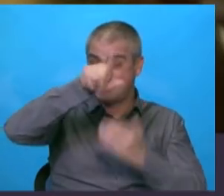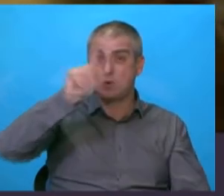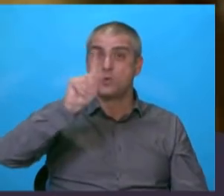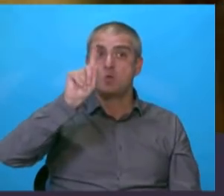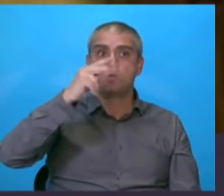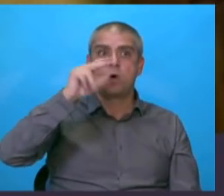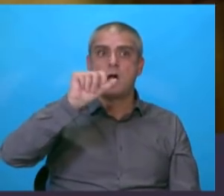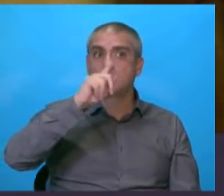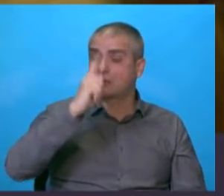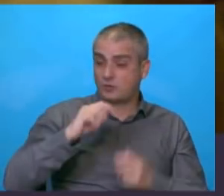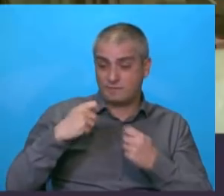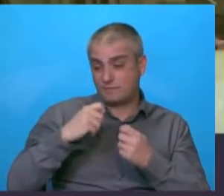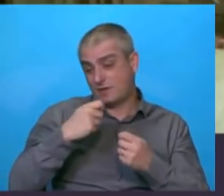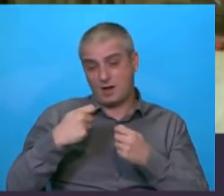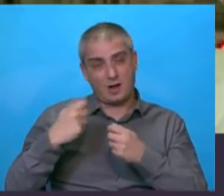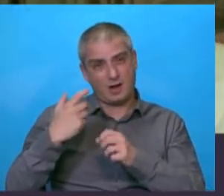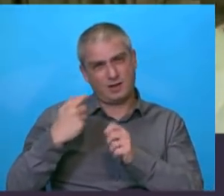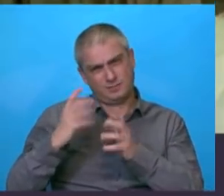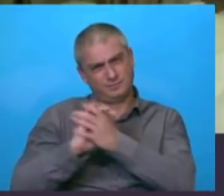הקוליגה שלה נבקה.